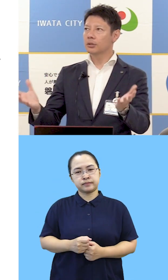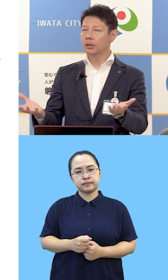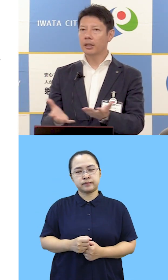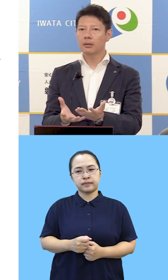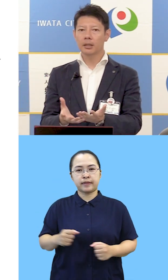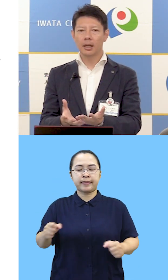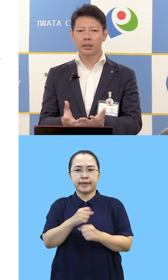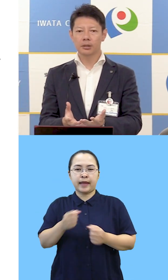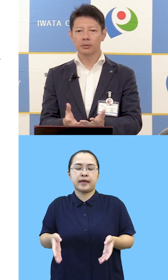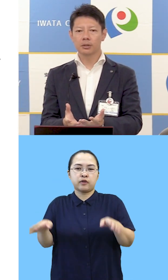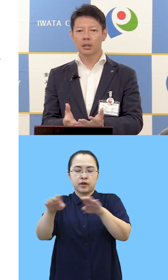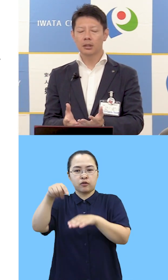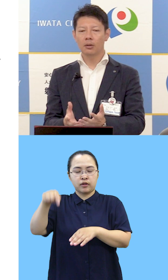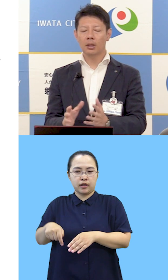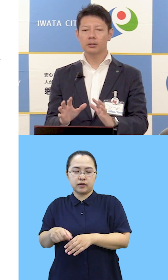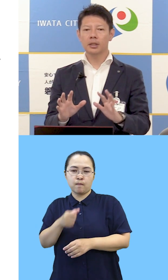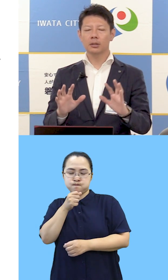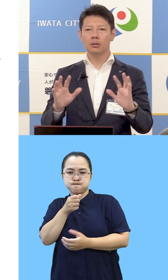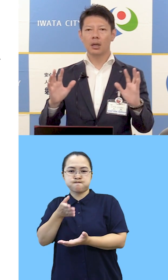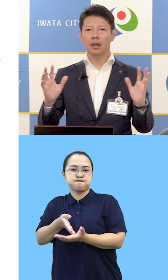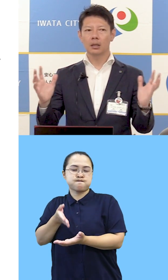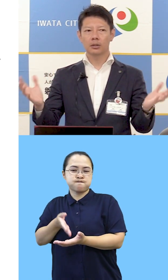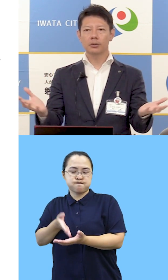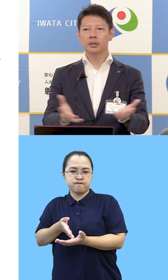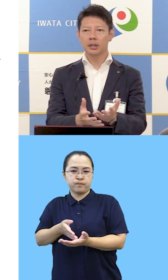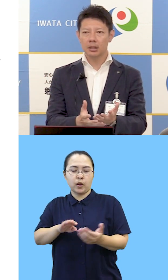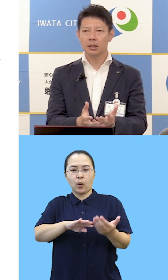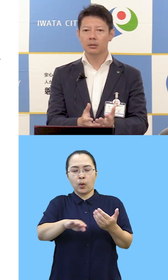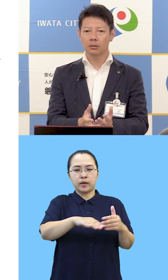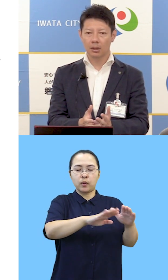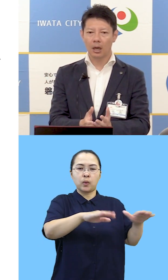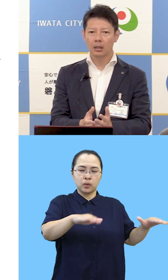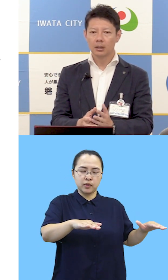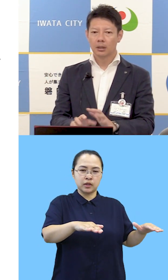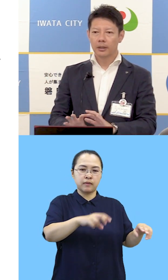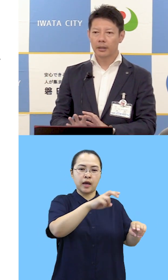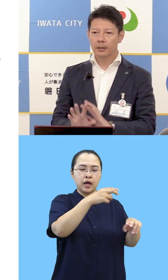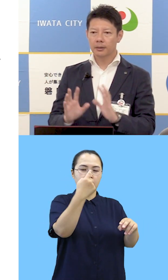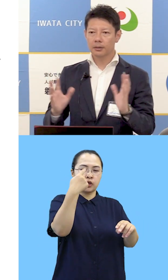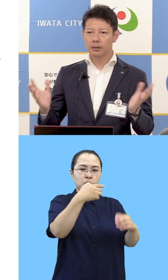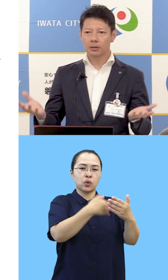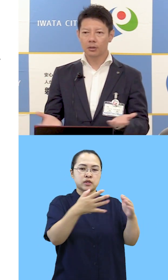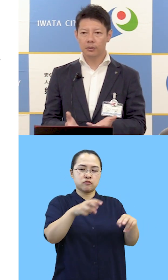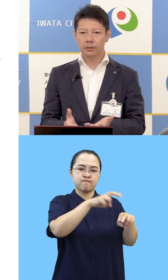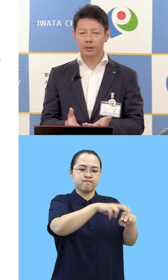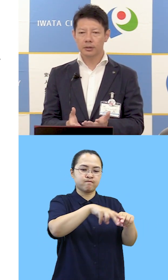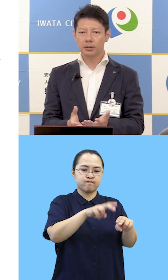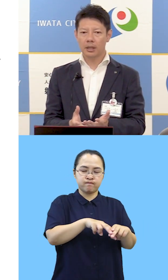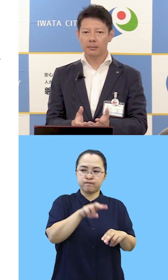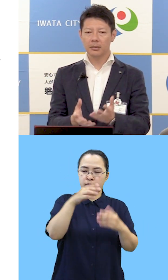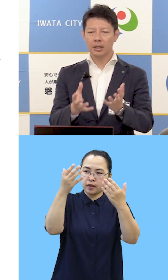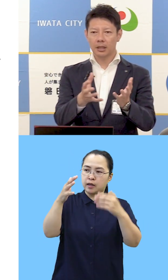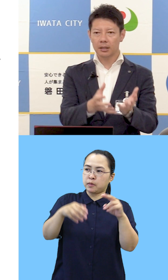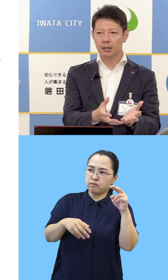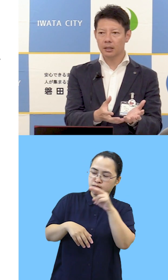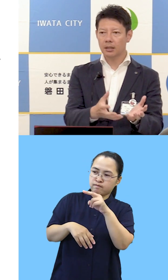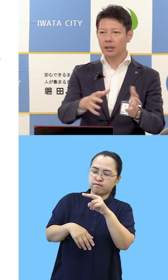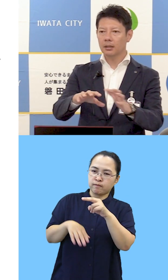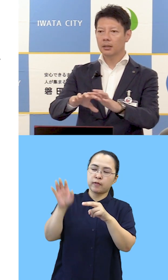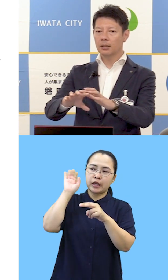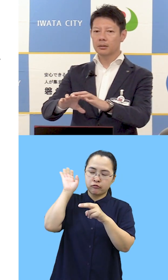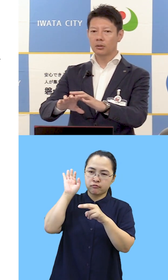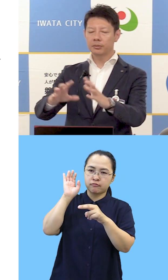なんて言うんでしょう、体育館で話をしていて、他の生徒が教室で聞いてるとか、教室でみんなが聞